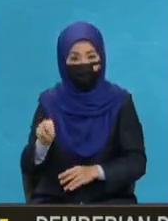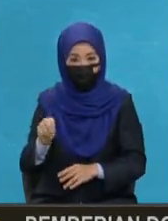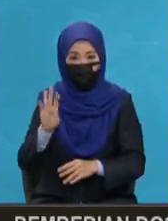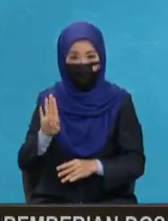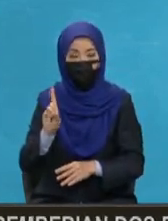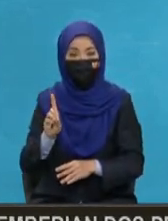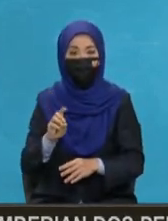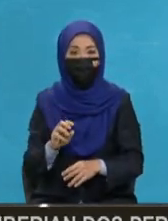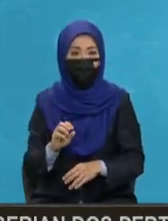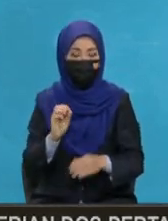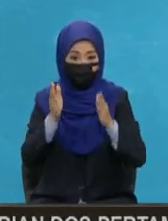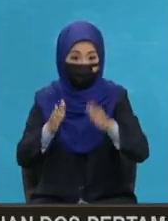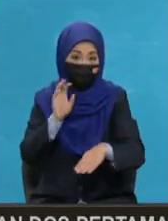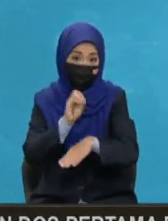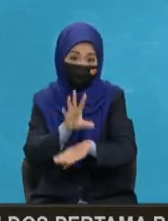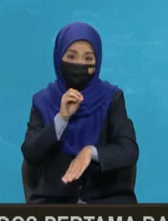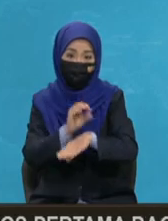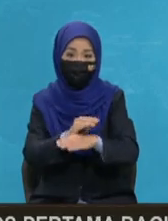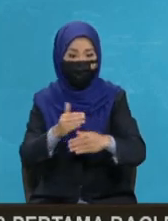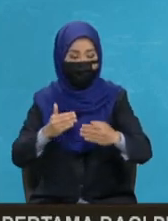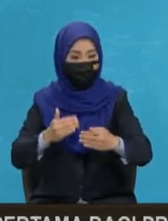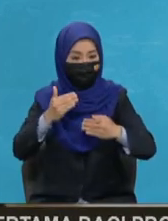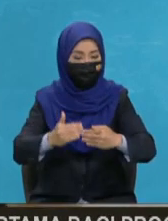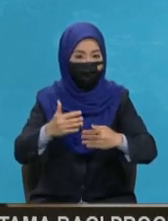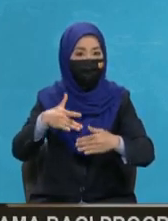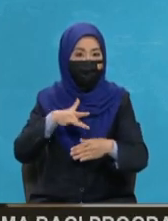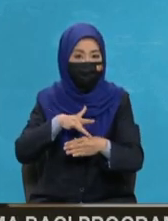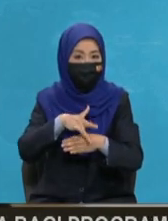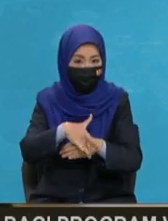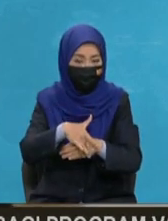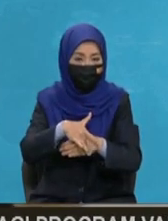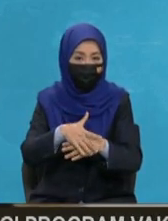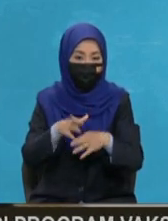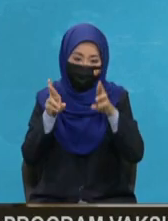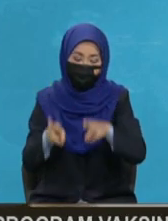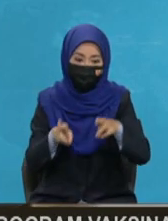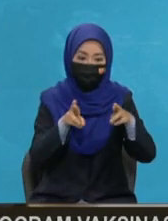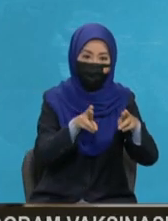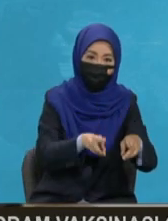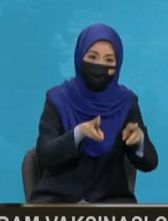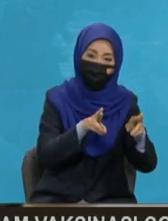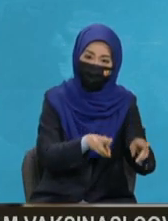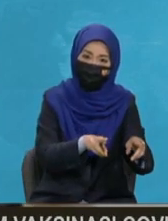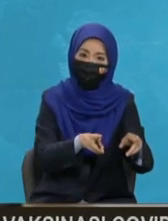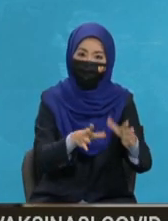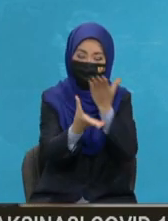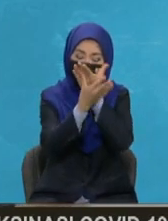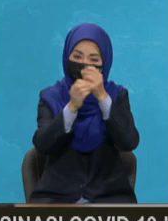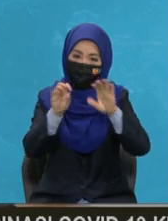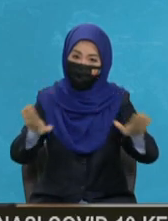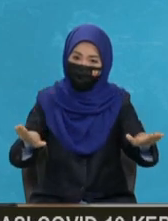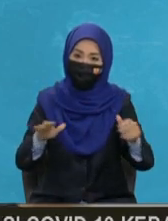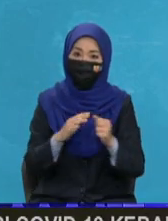orang ramai juga dinasehatkan untuk mengambil langkah-langkah awal ataupun perancangan yang bersesuaian untuk keselamatan